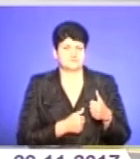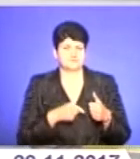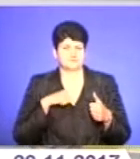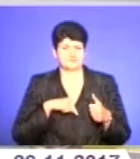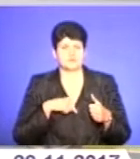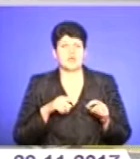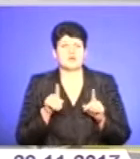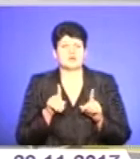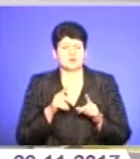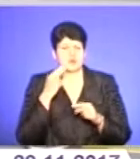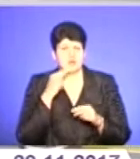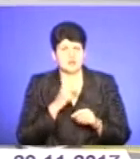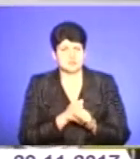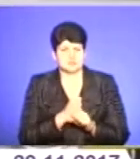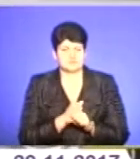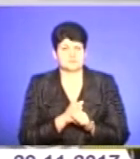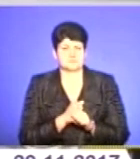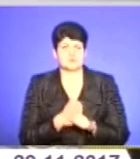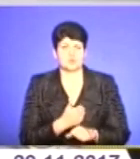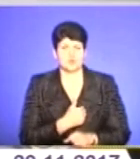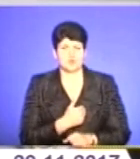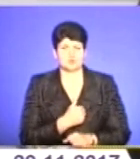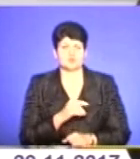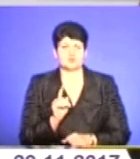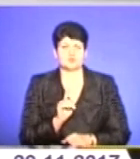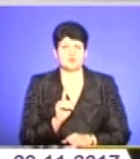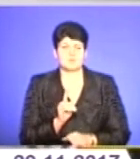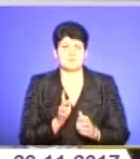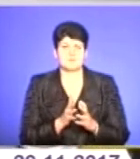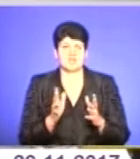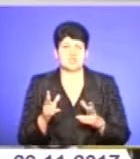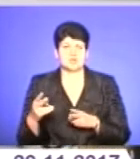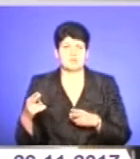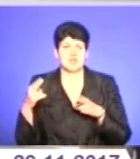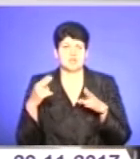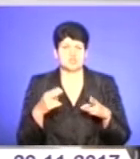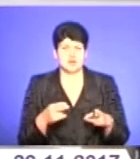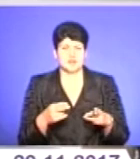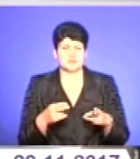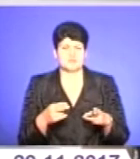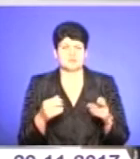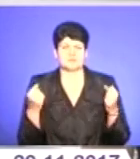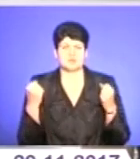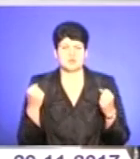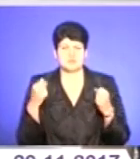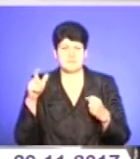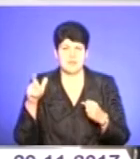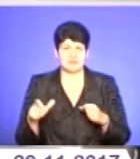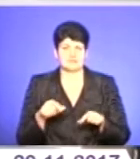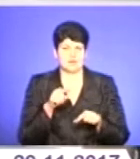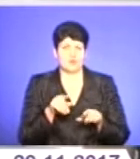що краще виконувати. Хочу, щоб більше приїжджали спортсмени такого рівня,